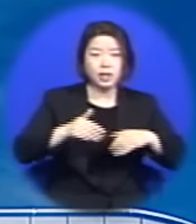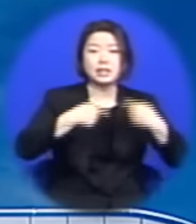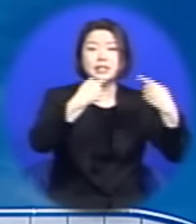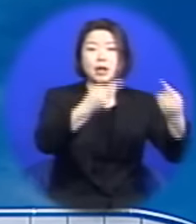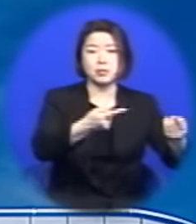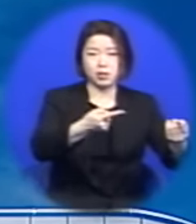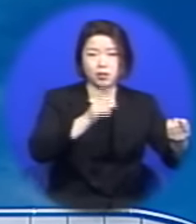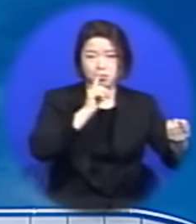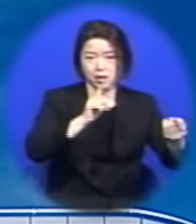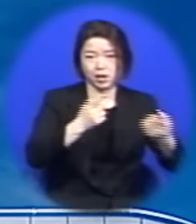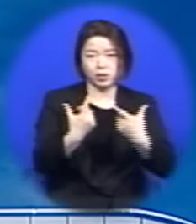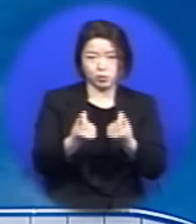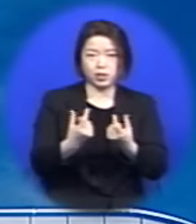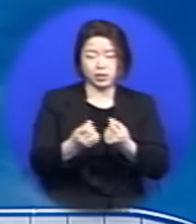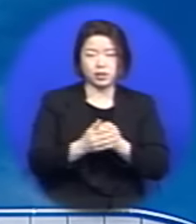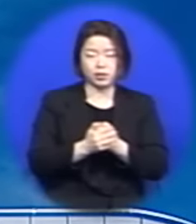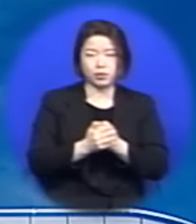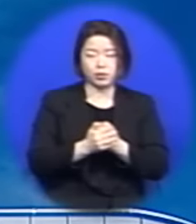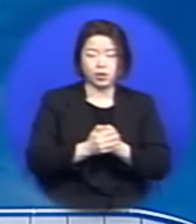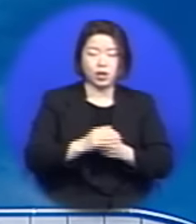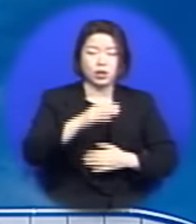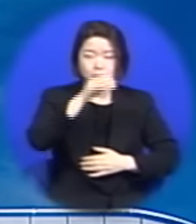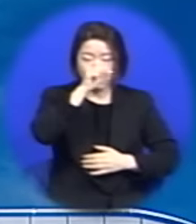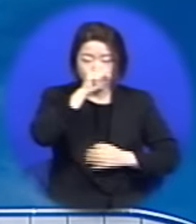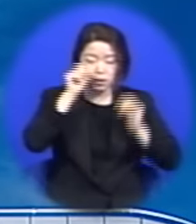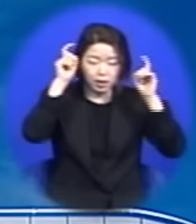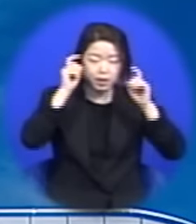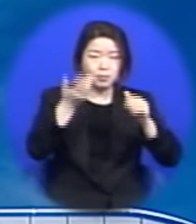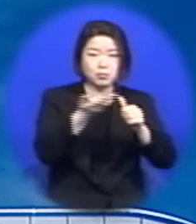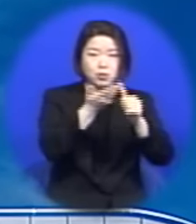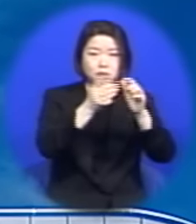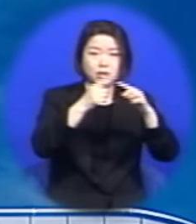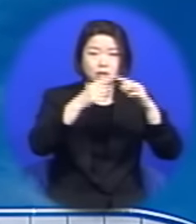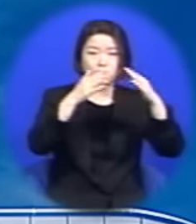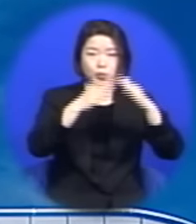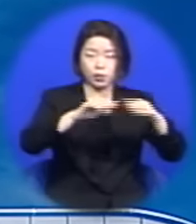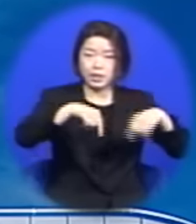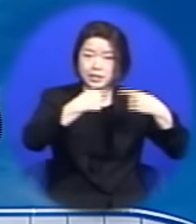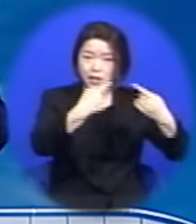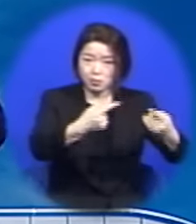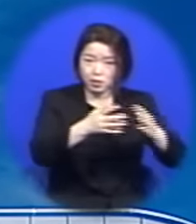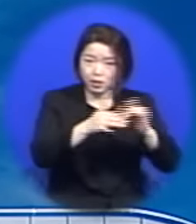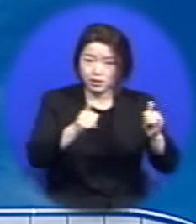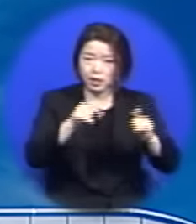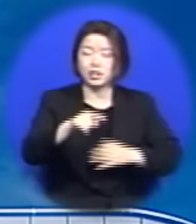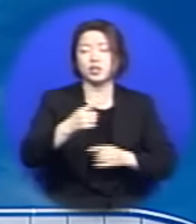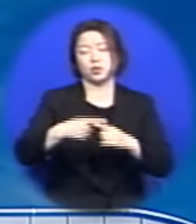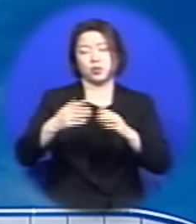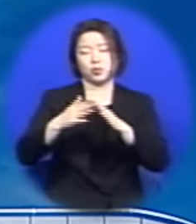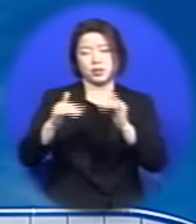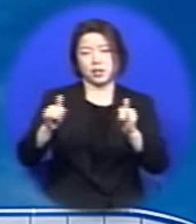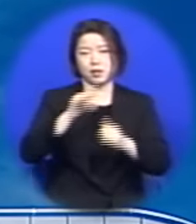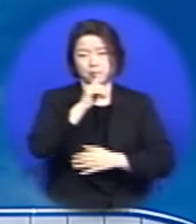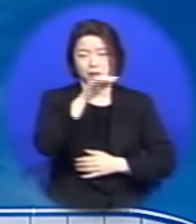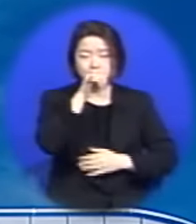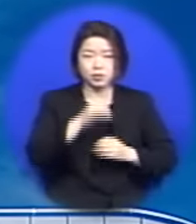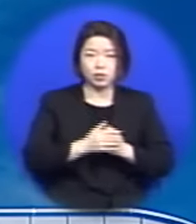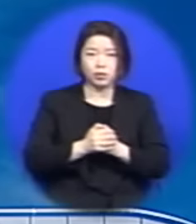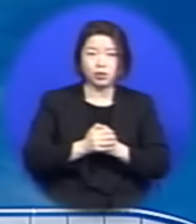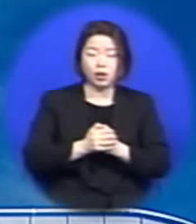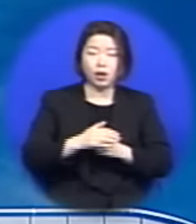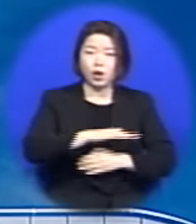목자 교회 주일 예배 참석하는 사람 선한목자 교회 교인이다 거죠 우리 스스로도 예배가 우리